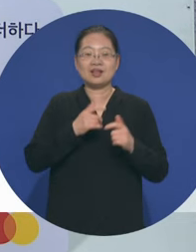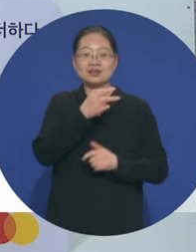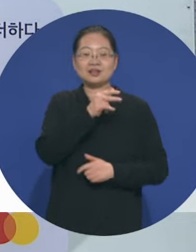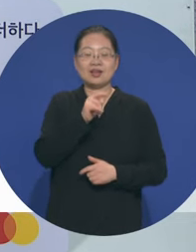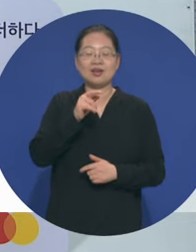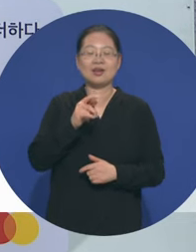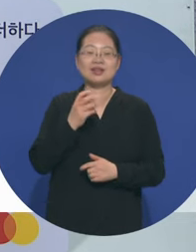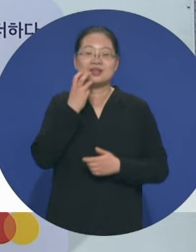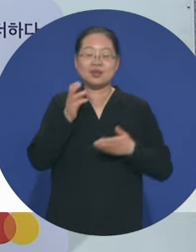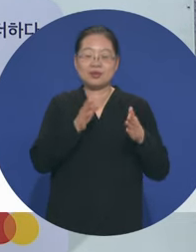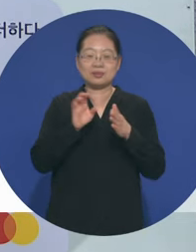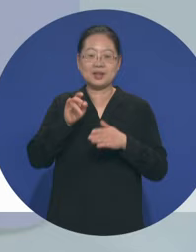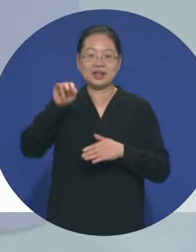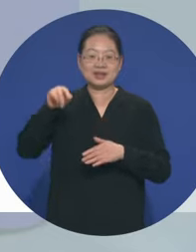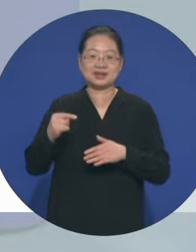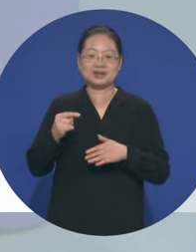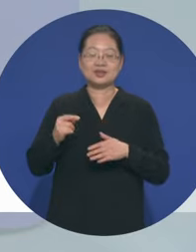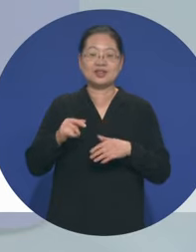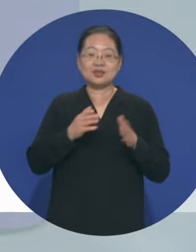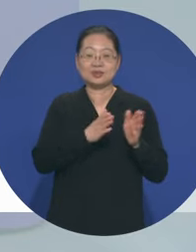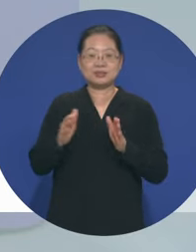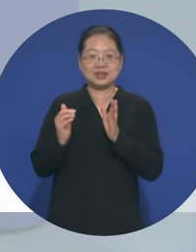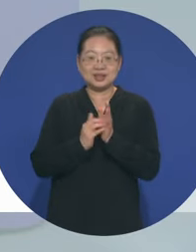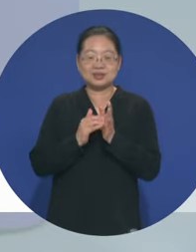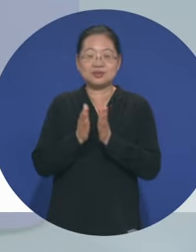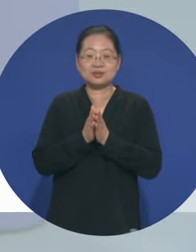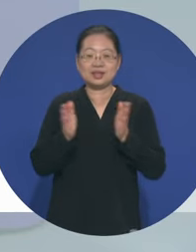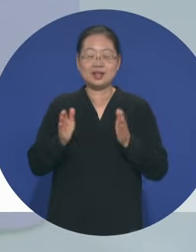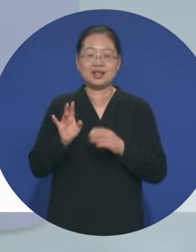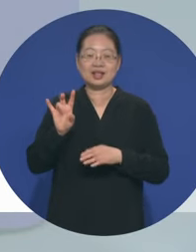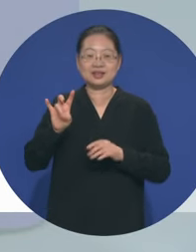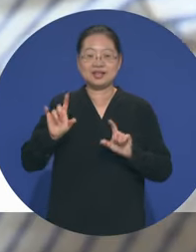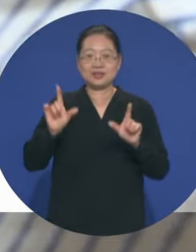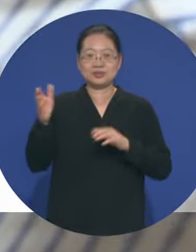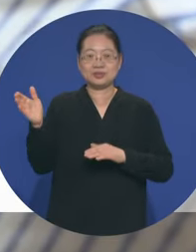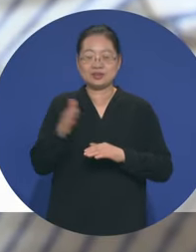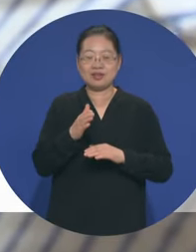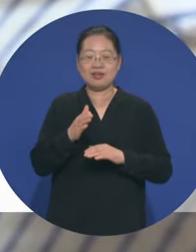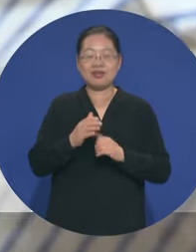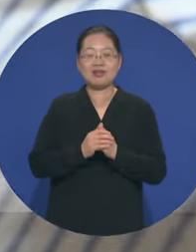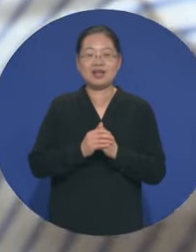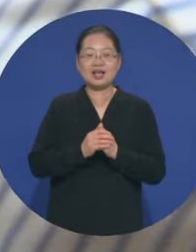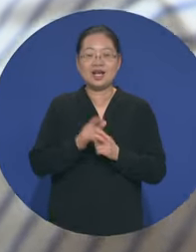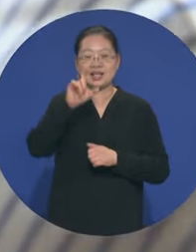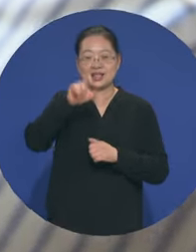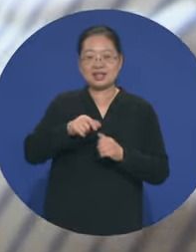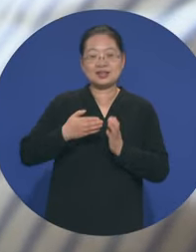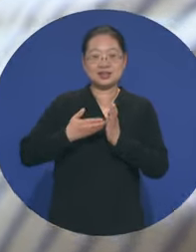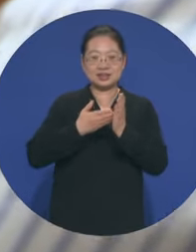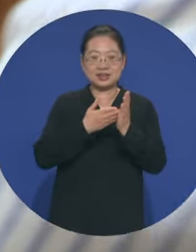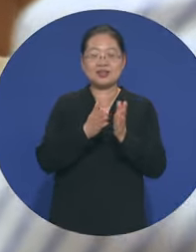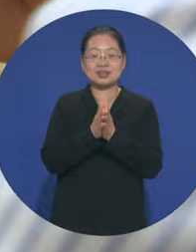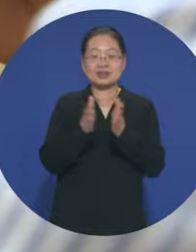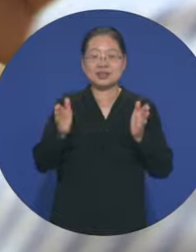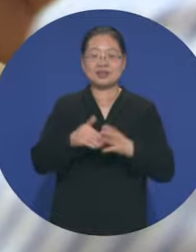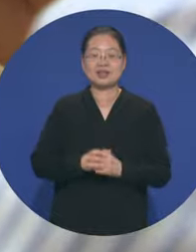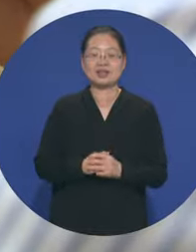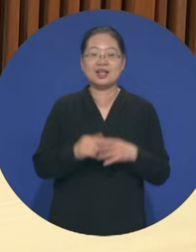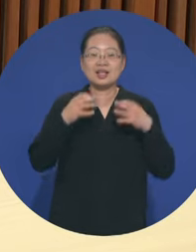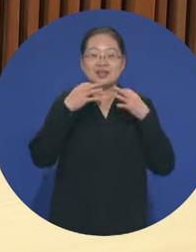더 경기 패스가 모든 준비를 마치고 드디어 출발합니다. 24일부터 이용을 위한 카드 신청이